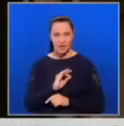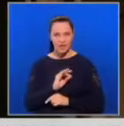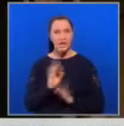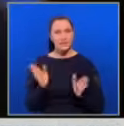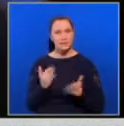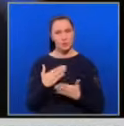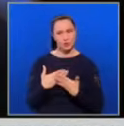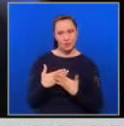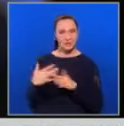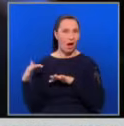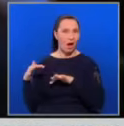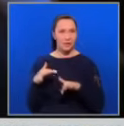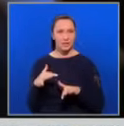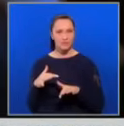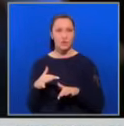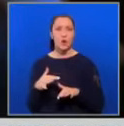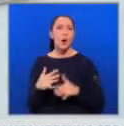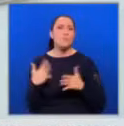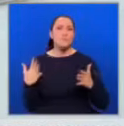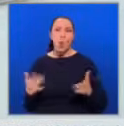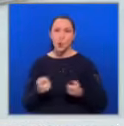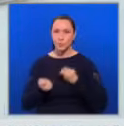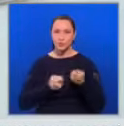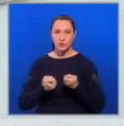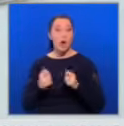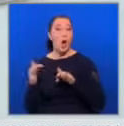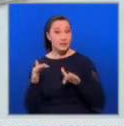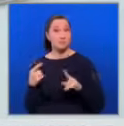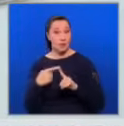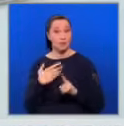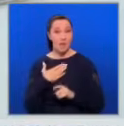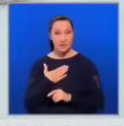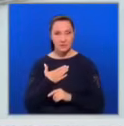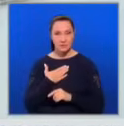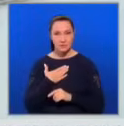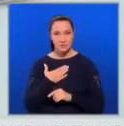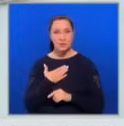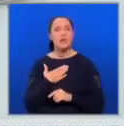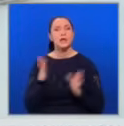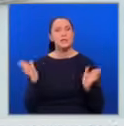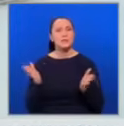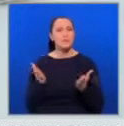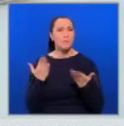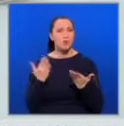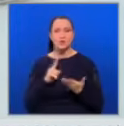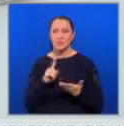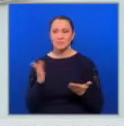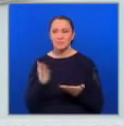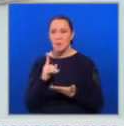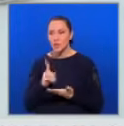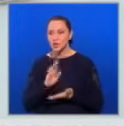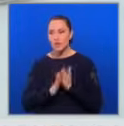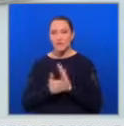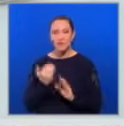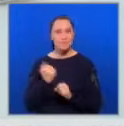започна да се държи агресивно много провокативно агресивно спрямо нас като започна че не сме можели да си